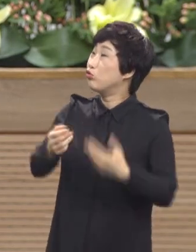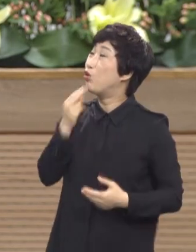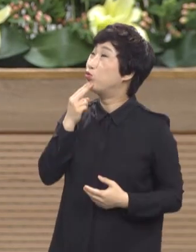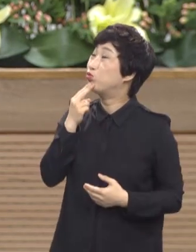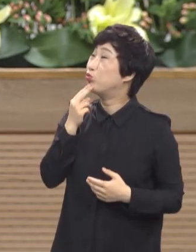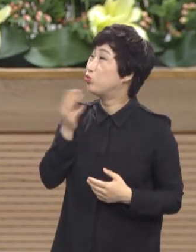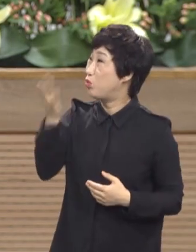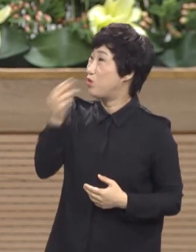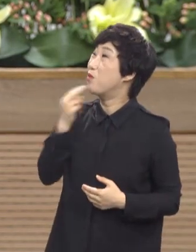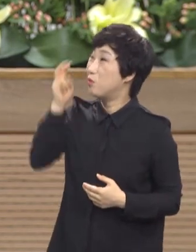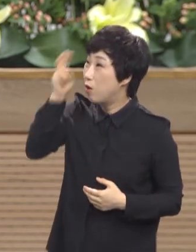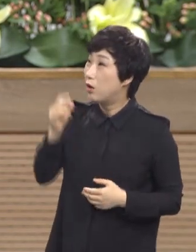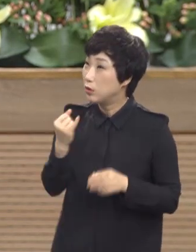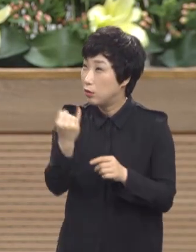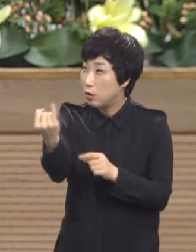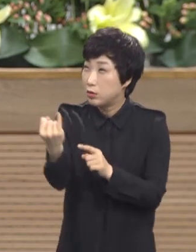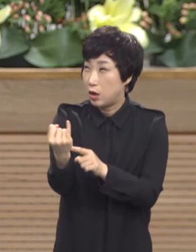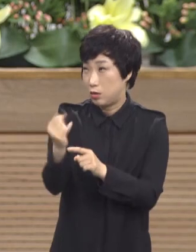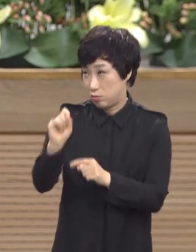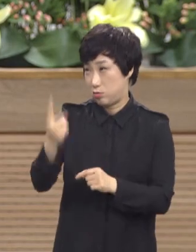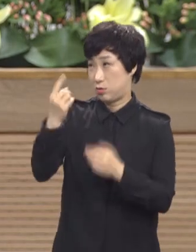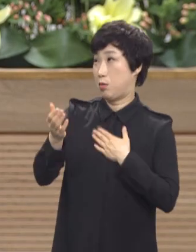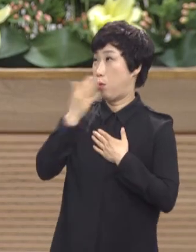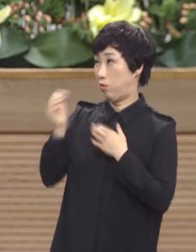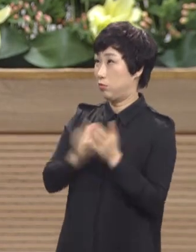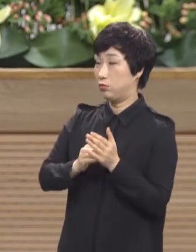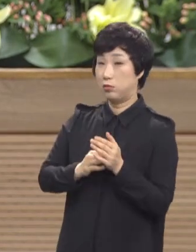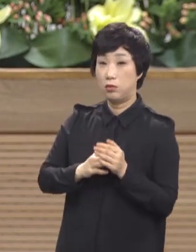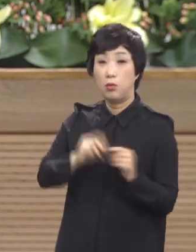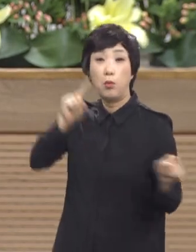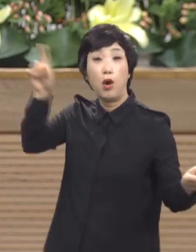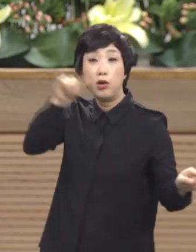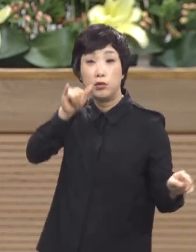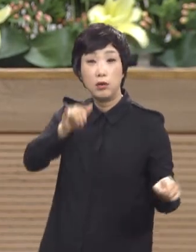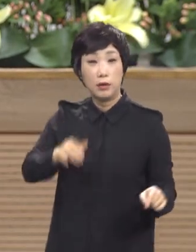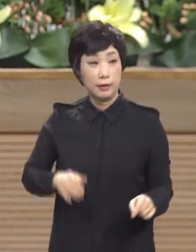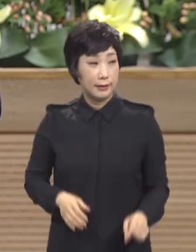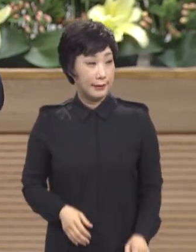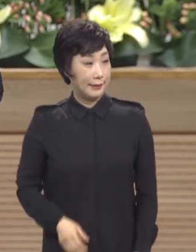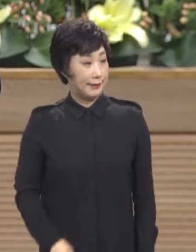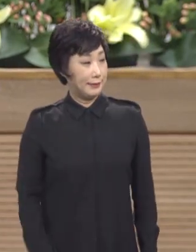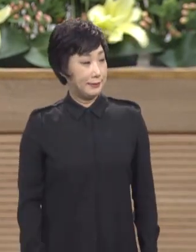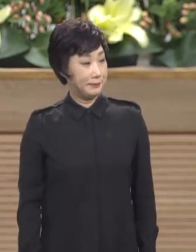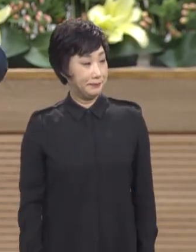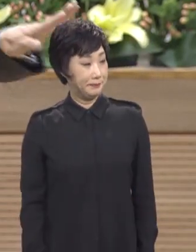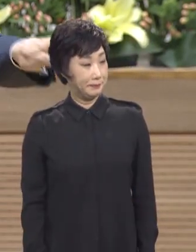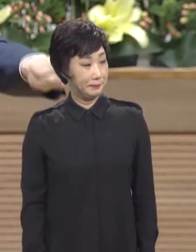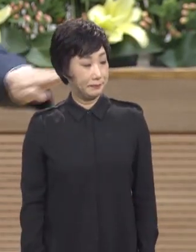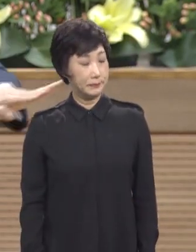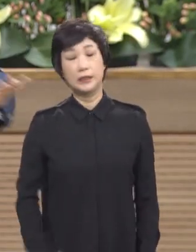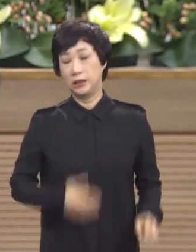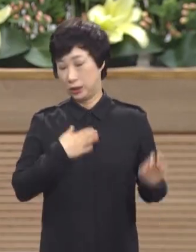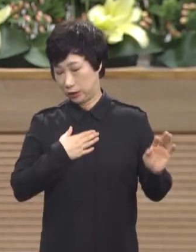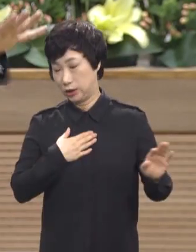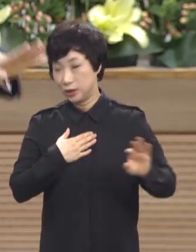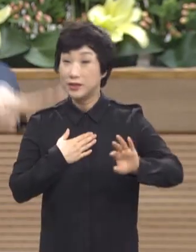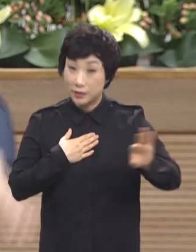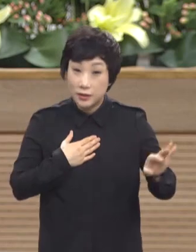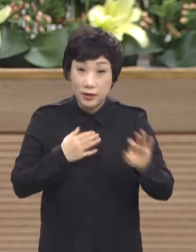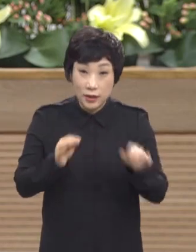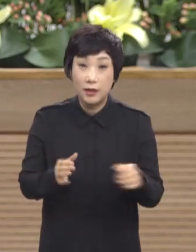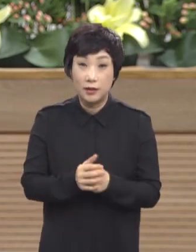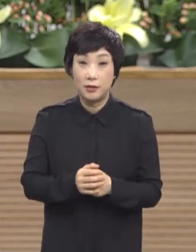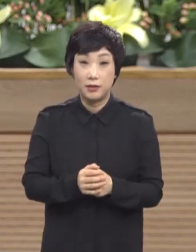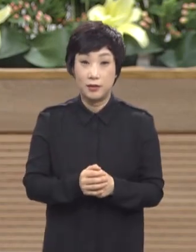만들어주는 바람에 여자 말 듣고 먹었지요? 그런다 그 말이오. 그래서 이제 상대가 안 되니까 상대가 안